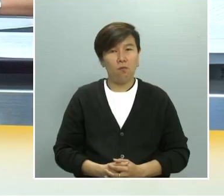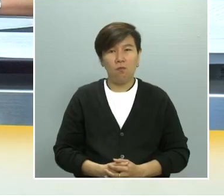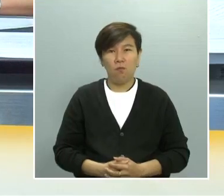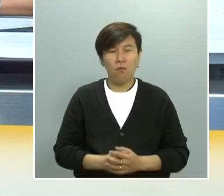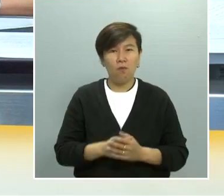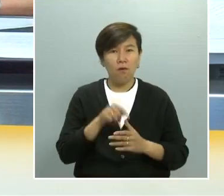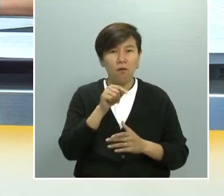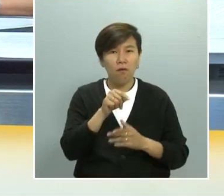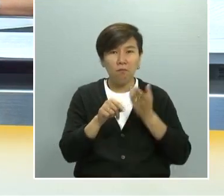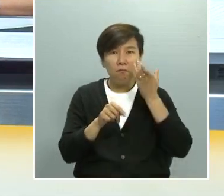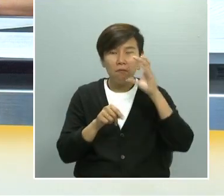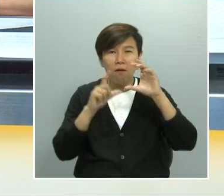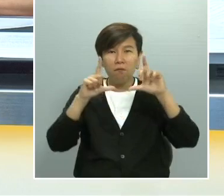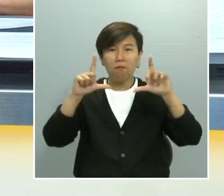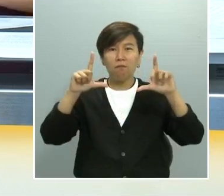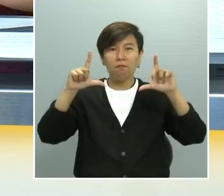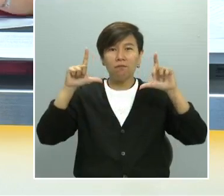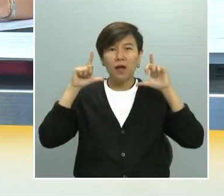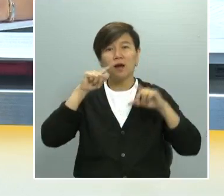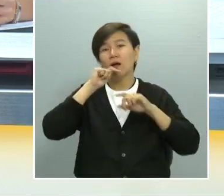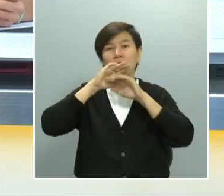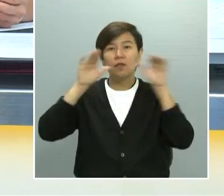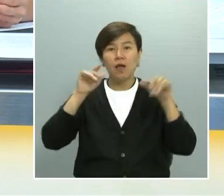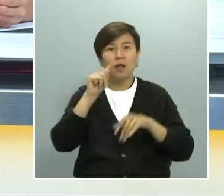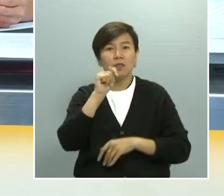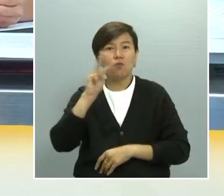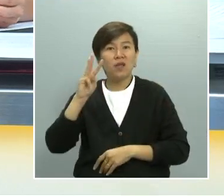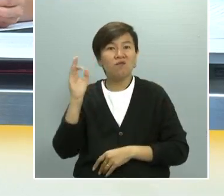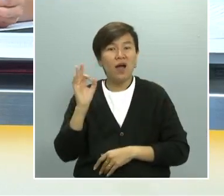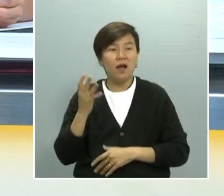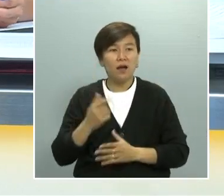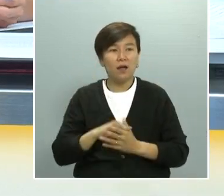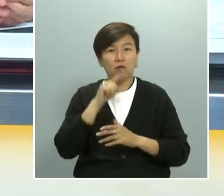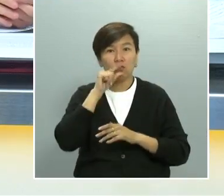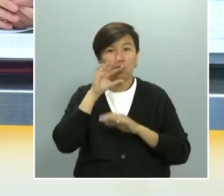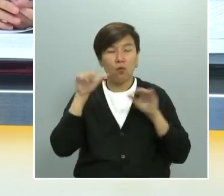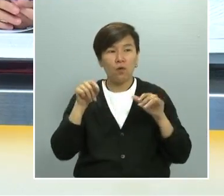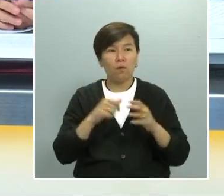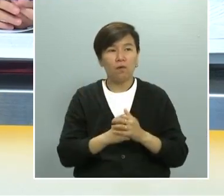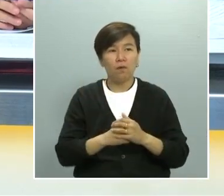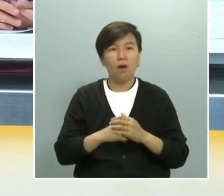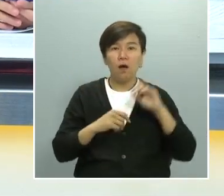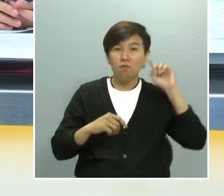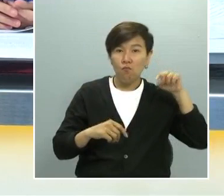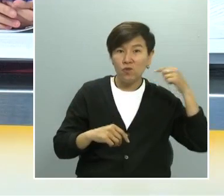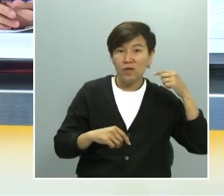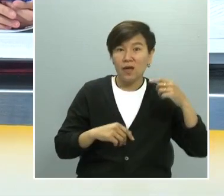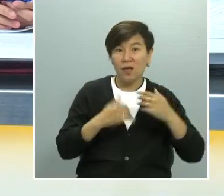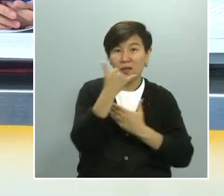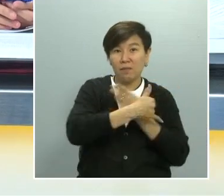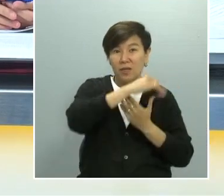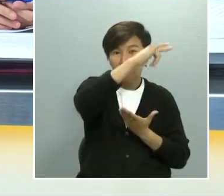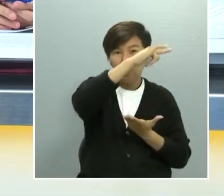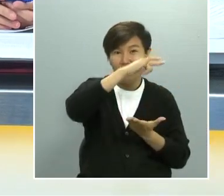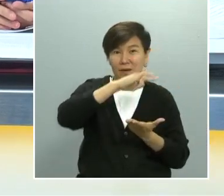ญี่ปุ่นวัยหนึ่งเดินทางมาเที่ยวประเทศไทยฟังดีๆก่อนจะเล่นภาพเขาอยากจะมาถ่ายรูปกับเสือโคร่งเสือโคร่งในประเทศไทย